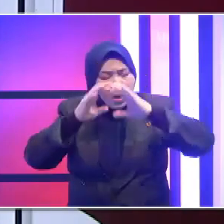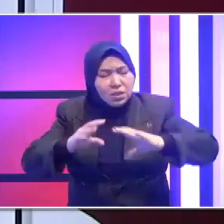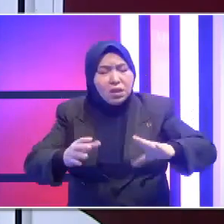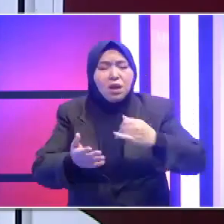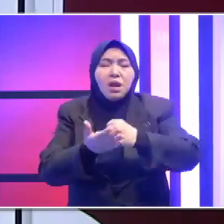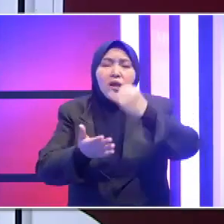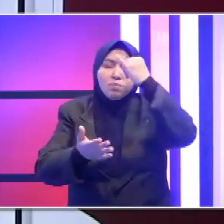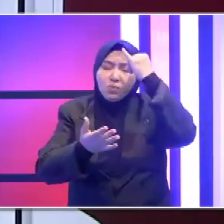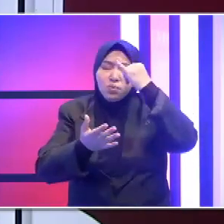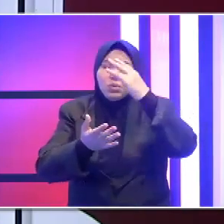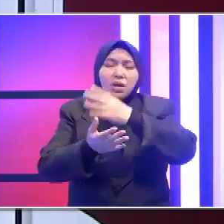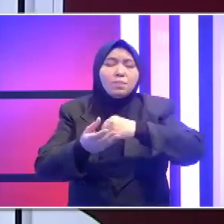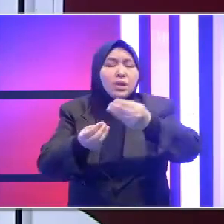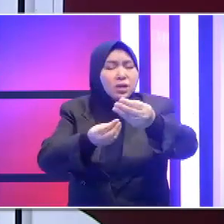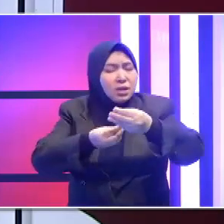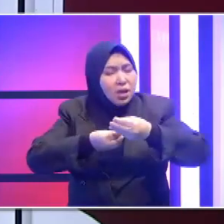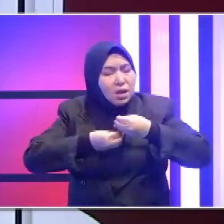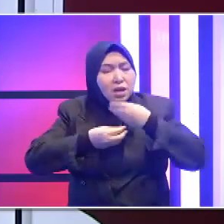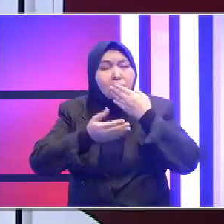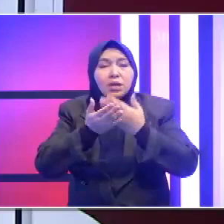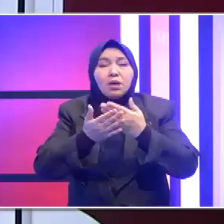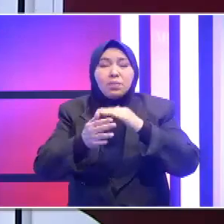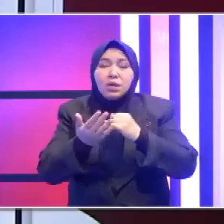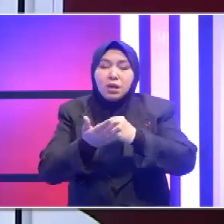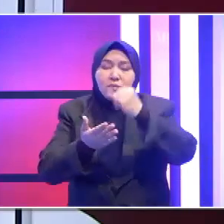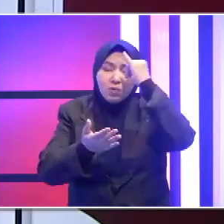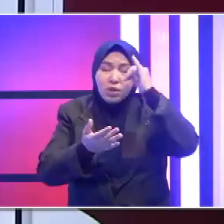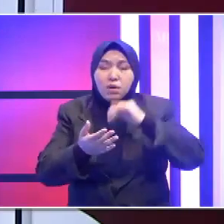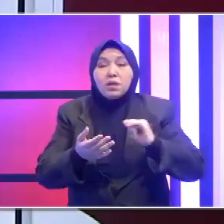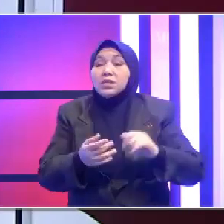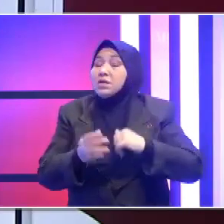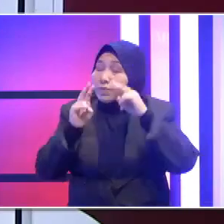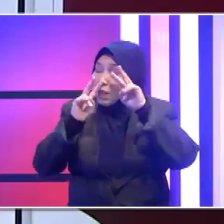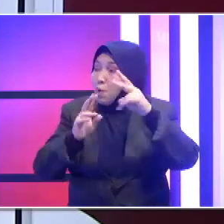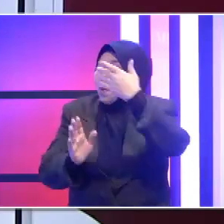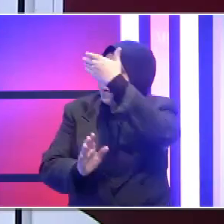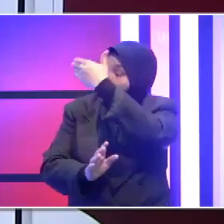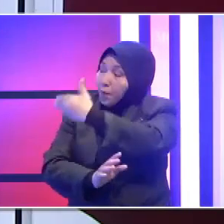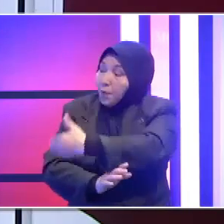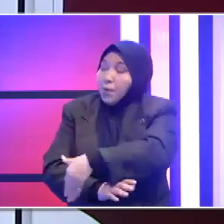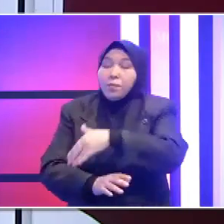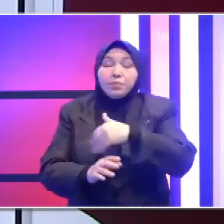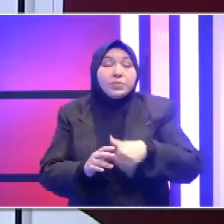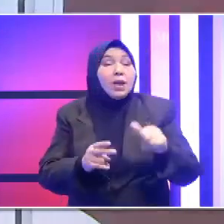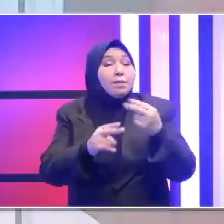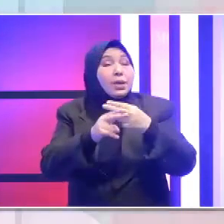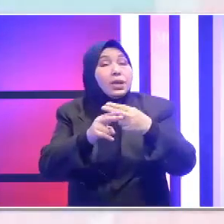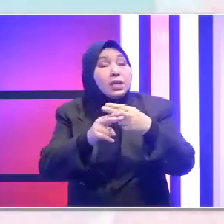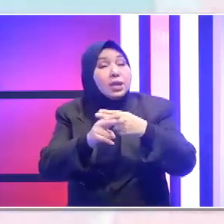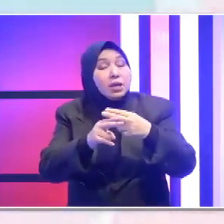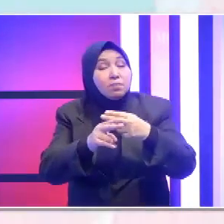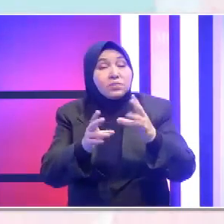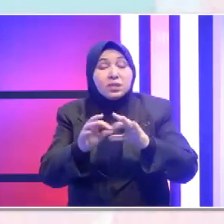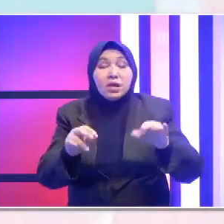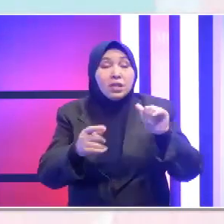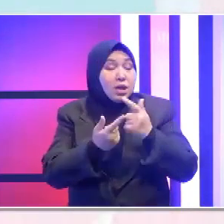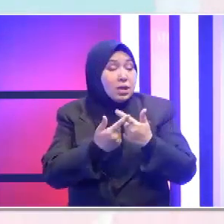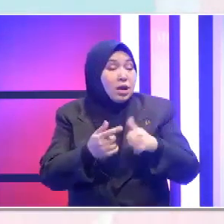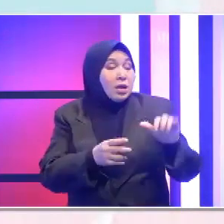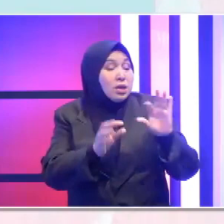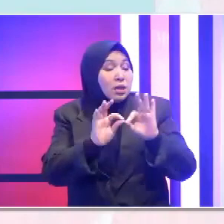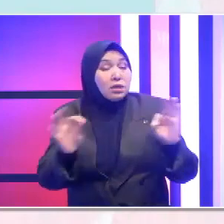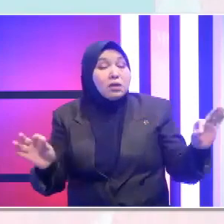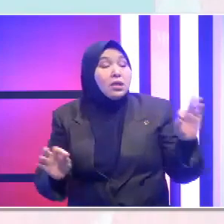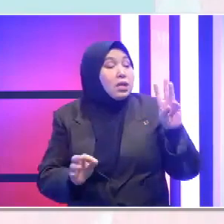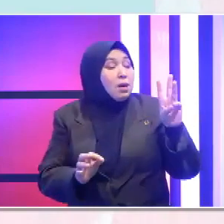Hakim robbi zidni Ilma kita saksikan Apakah sinopsis sebagai halaman 393 daripada ayat